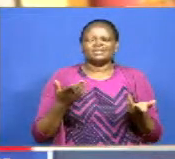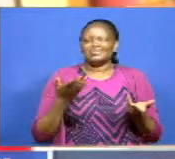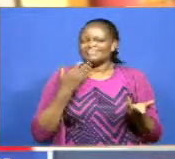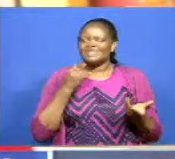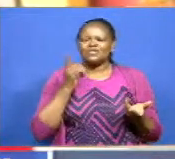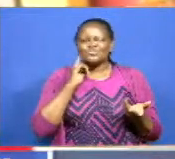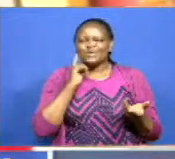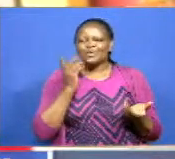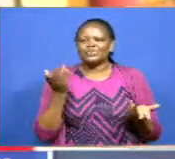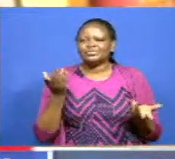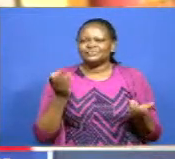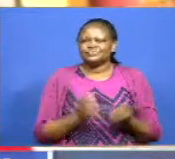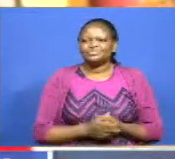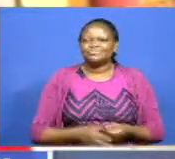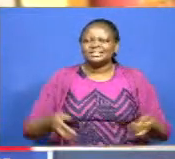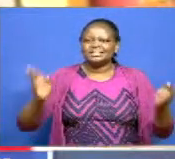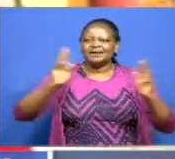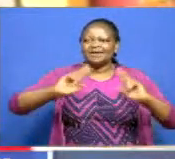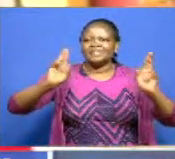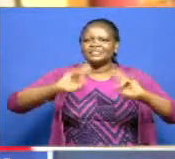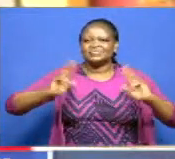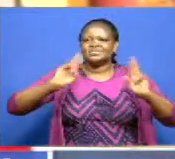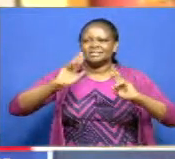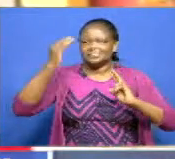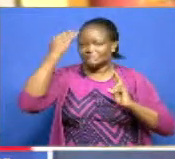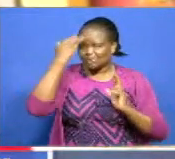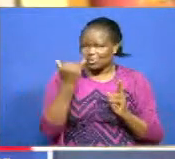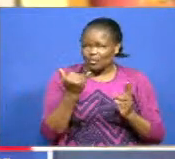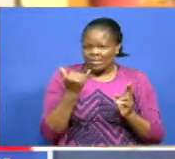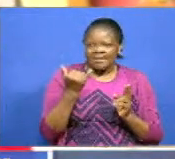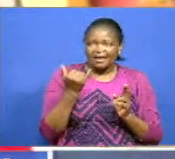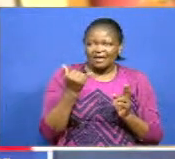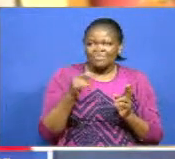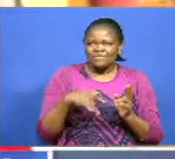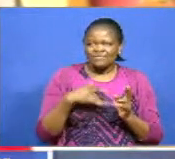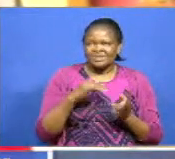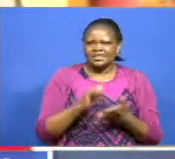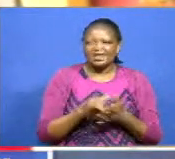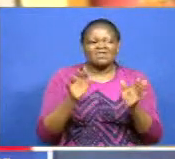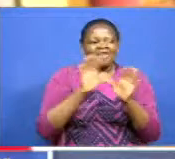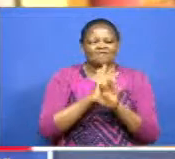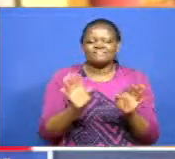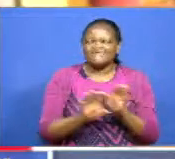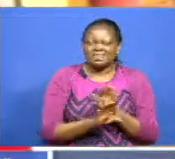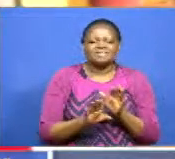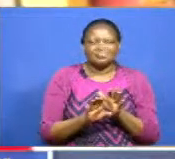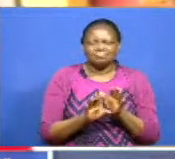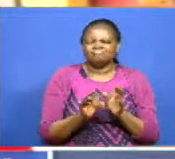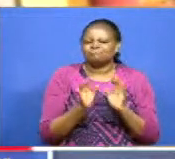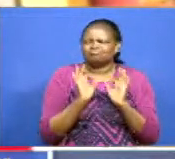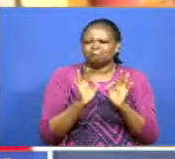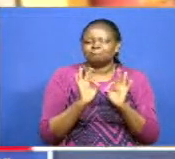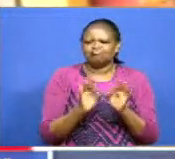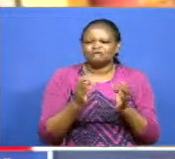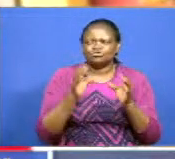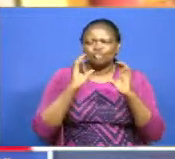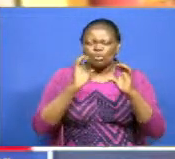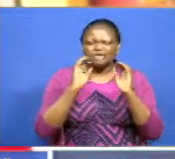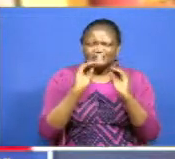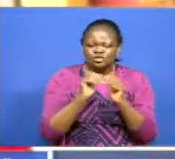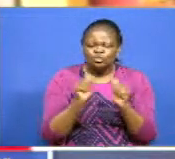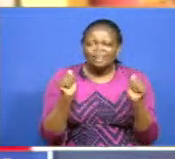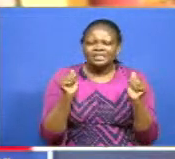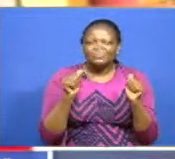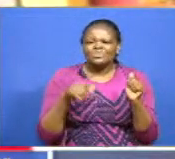kesho. Yani tuko ready kwa sababu at least tunasikia hii kila kitu yenye tunafanywa na makochari. Hizi dizo zote tunafanya, yani